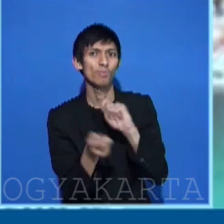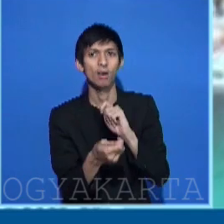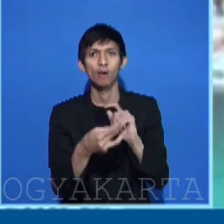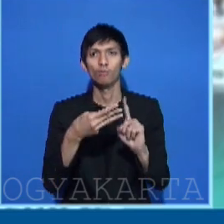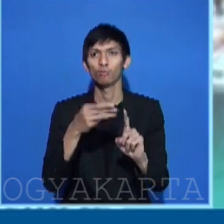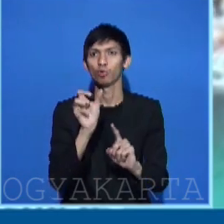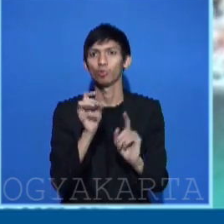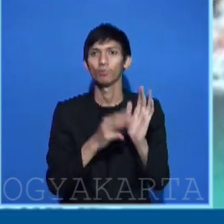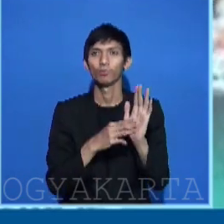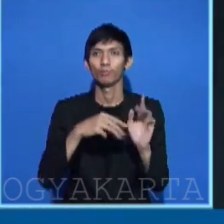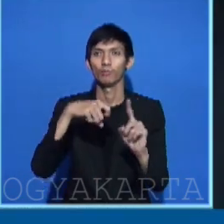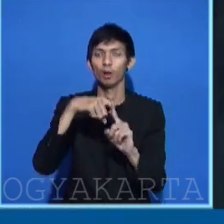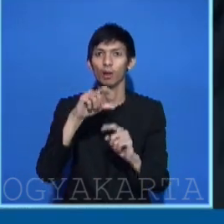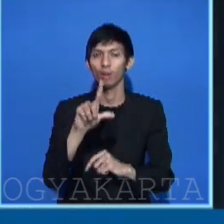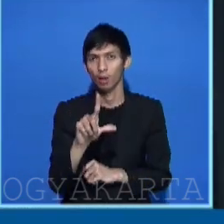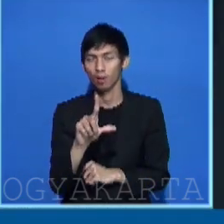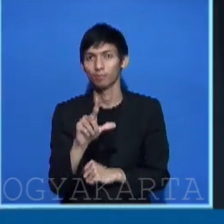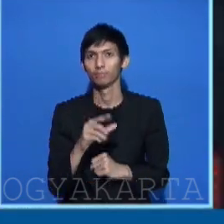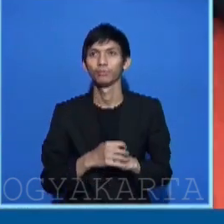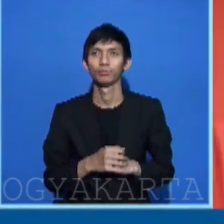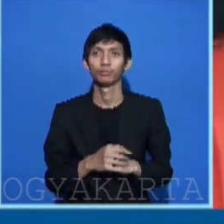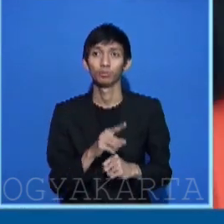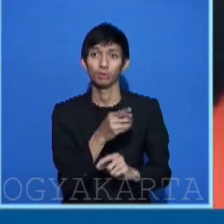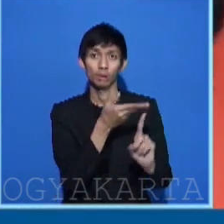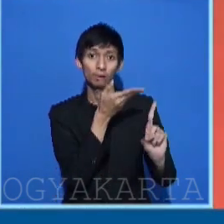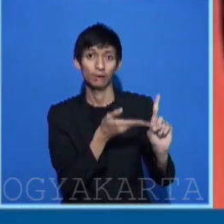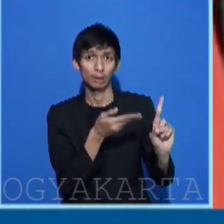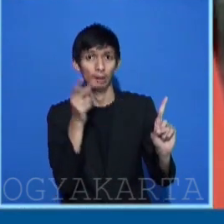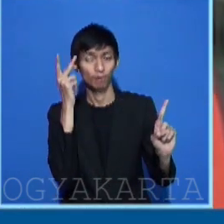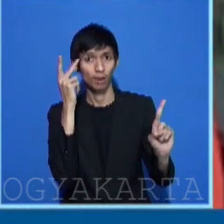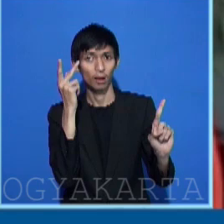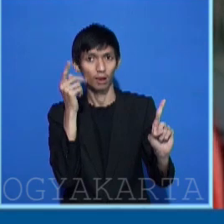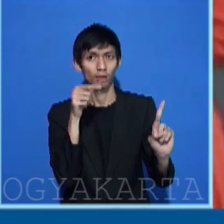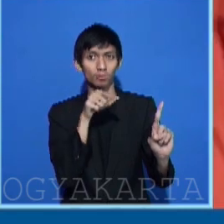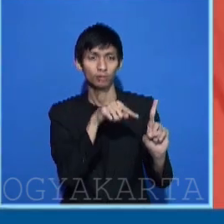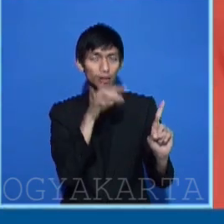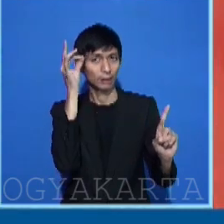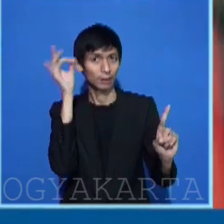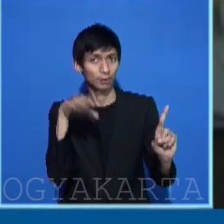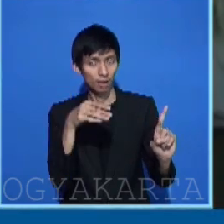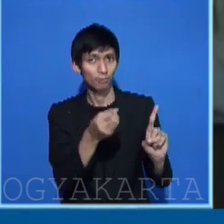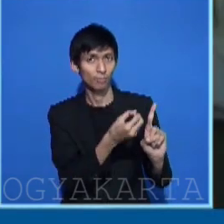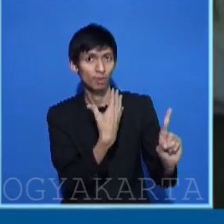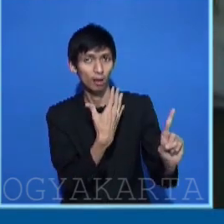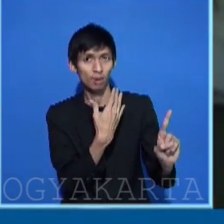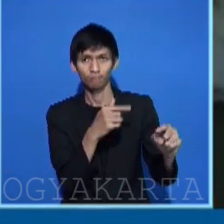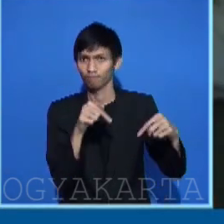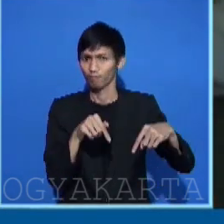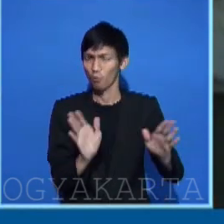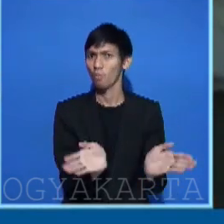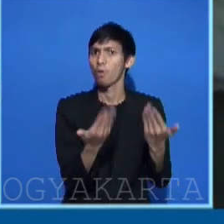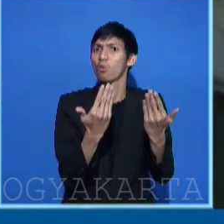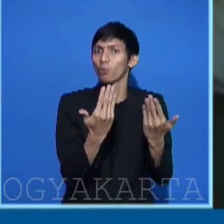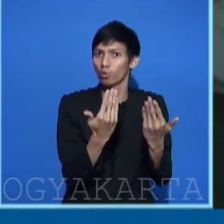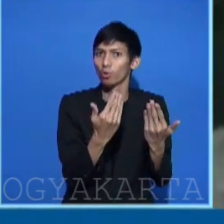Sri Martani Eko Heri Purwanto mratelakaken bilih maneka werni srana ugi sampun dipun bangun supados para bakul menapa dene ingkang